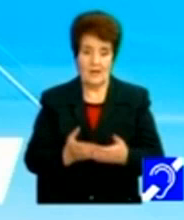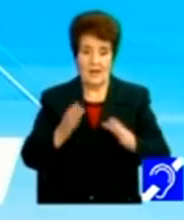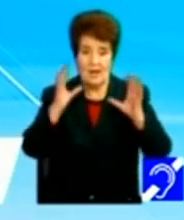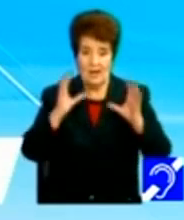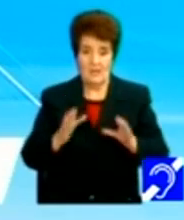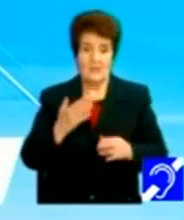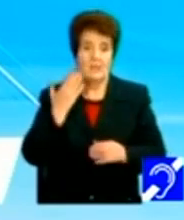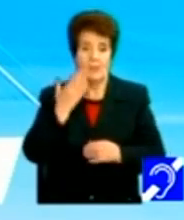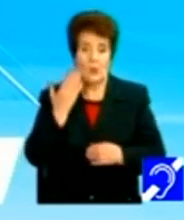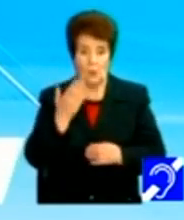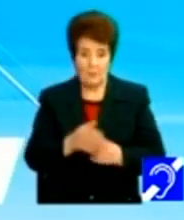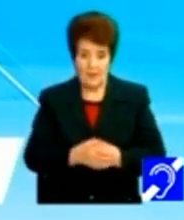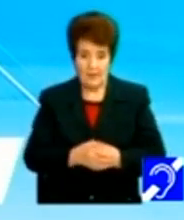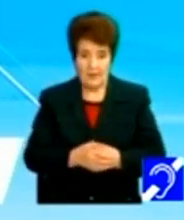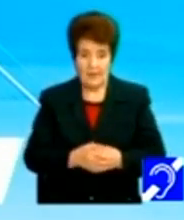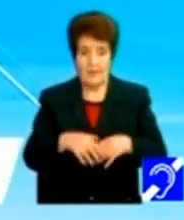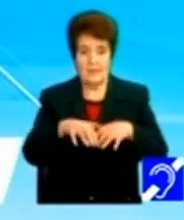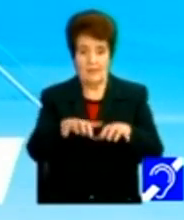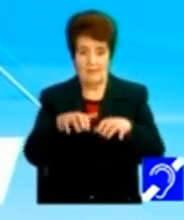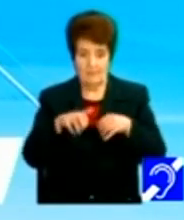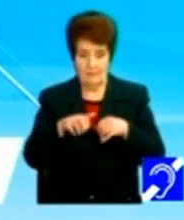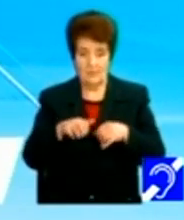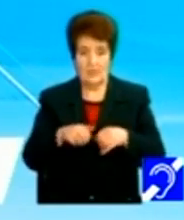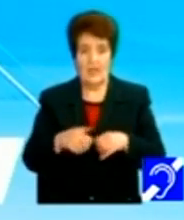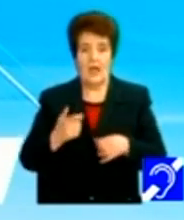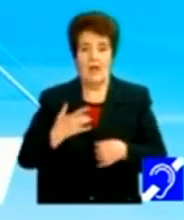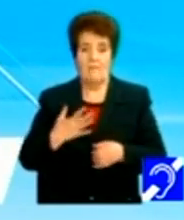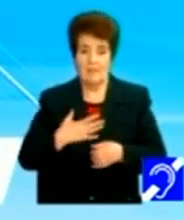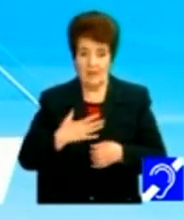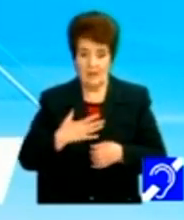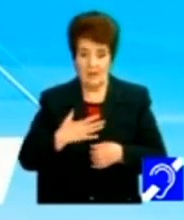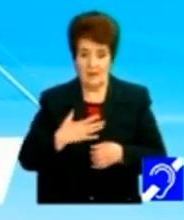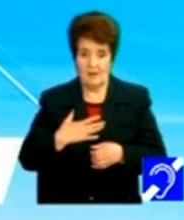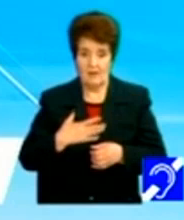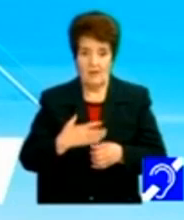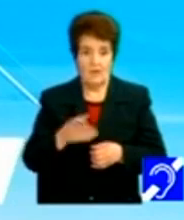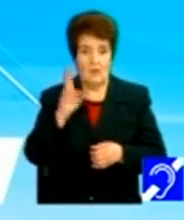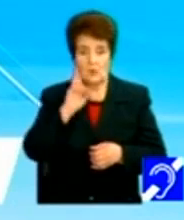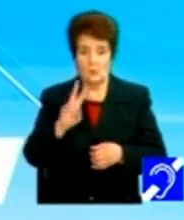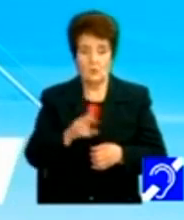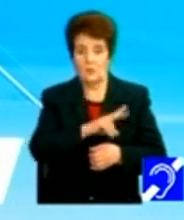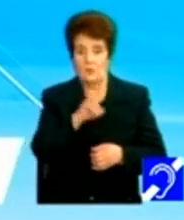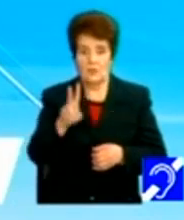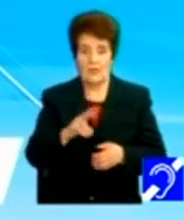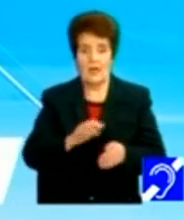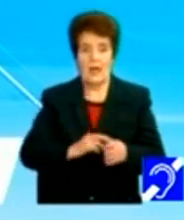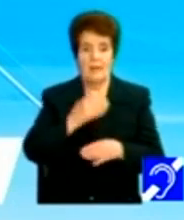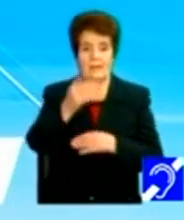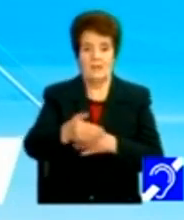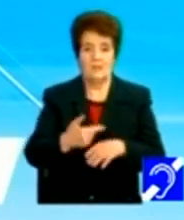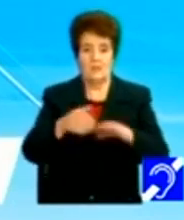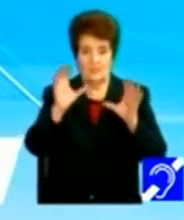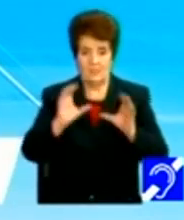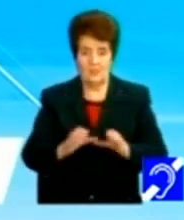România care spune despre confiscarea extinsă a averii, atunci nu știu câți ar reuși să treacă de această lege. Ce am